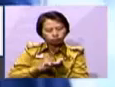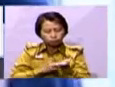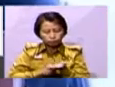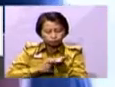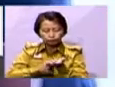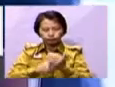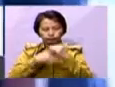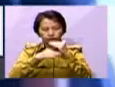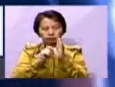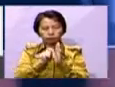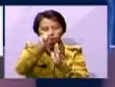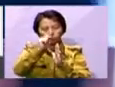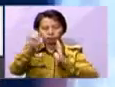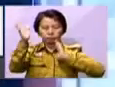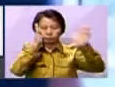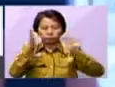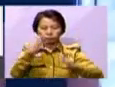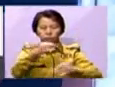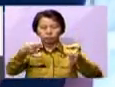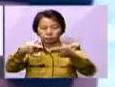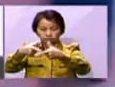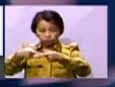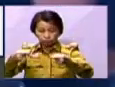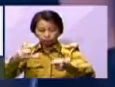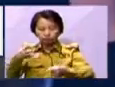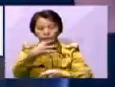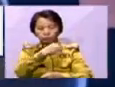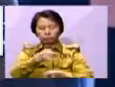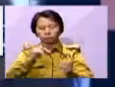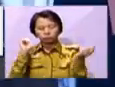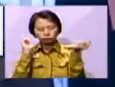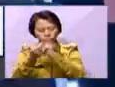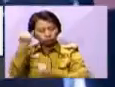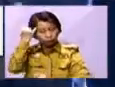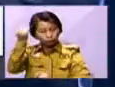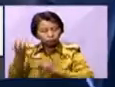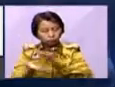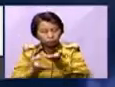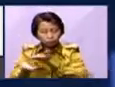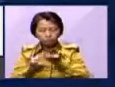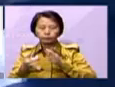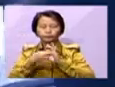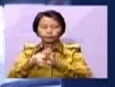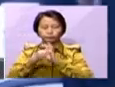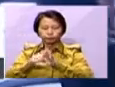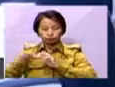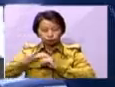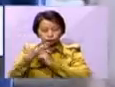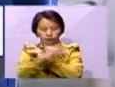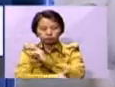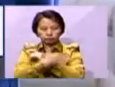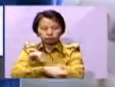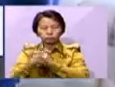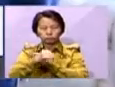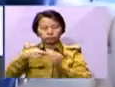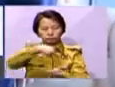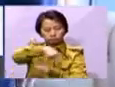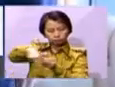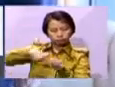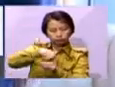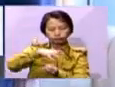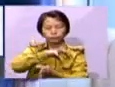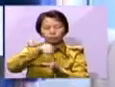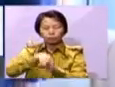perbincangan peringkat tertinggi antara Malaysia dan Jepun. Di samping itu, bertukar pandangan mengenai kerjasama dua hala dan isu serantau. Ini